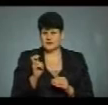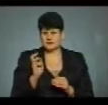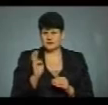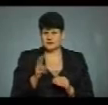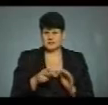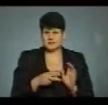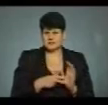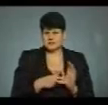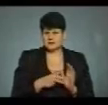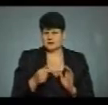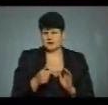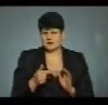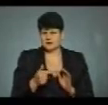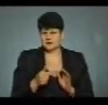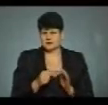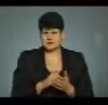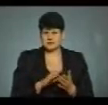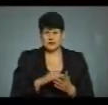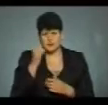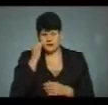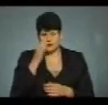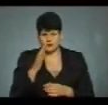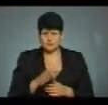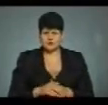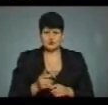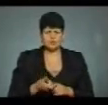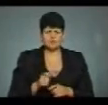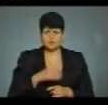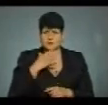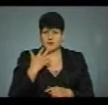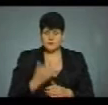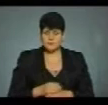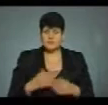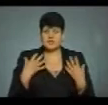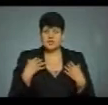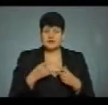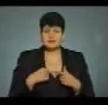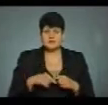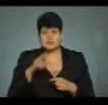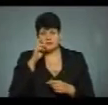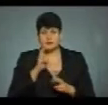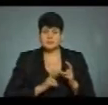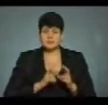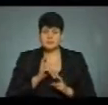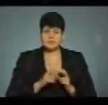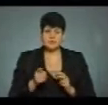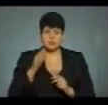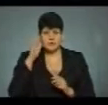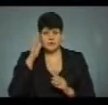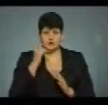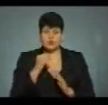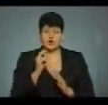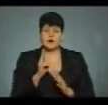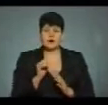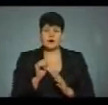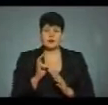237, по-моєму, гривень. Там записала, але не пам'ятаю. Начальник відділу комунального підприємства «Тернопільводоканал» Володимир